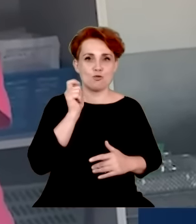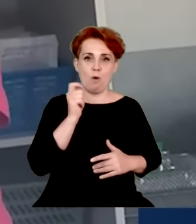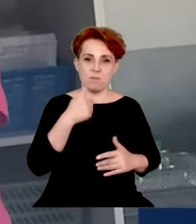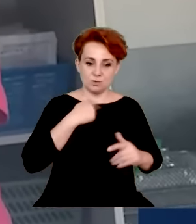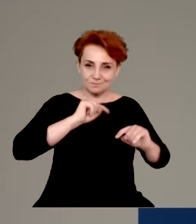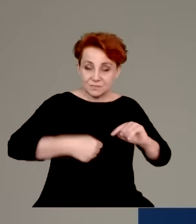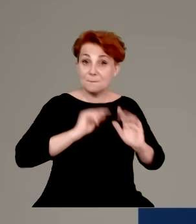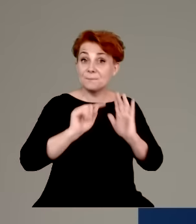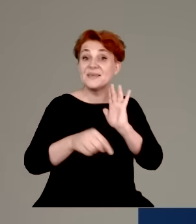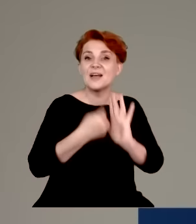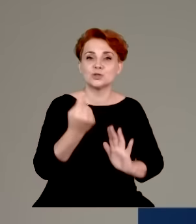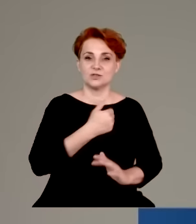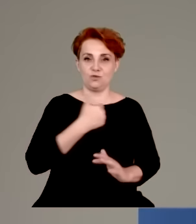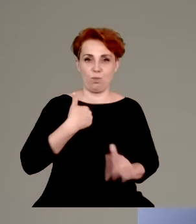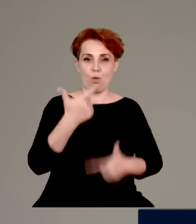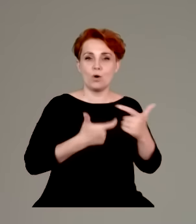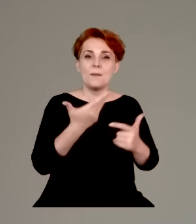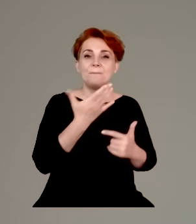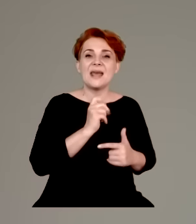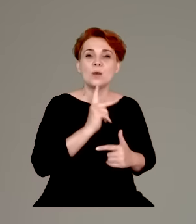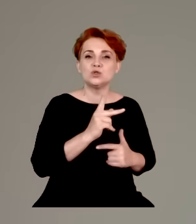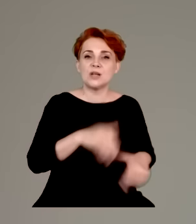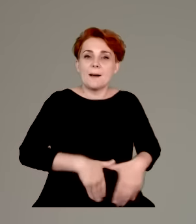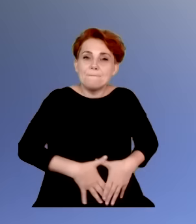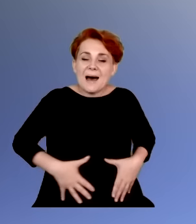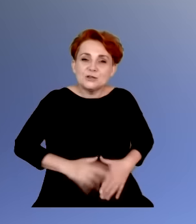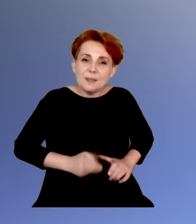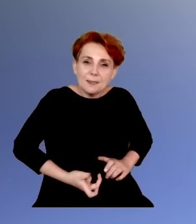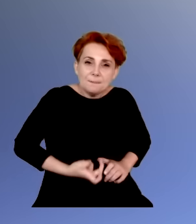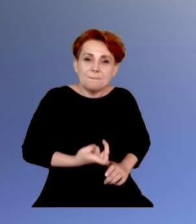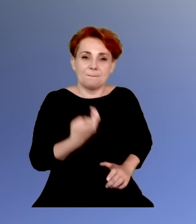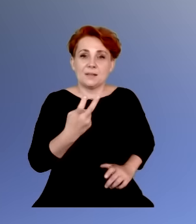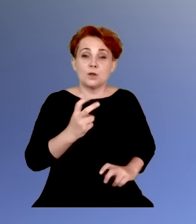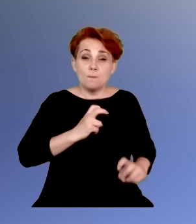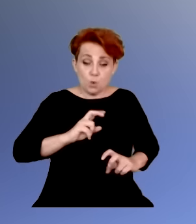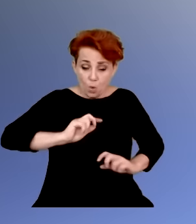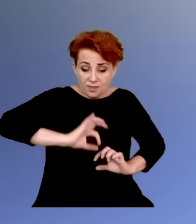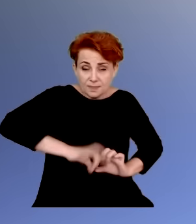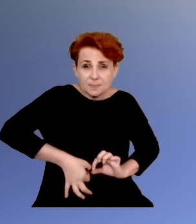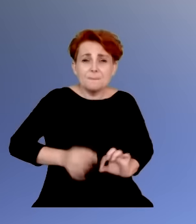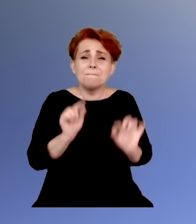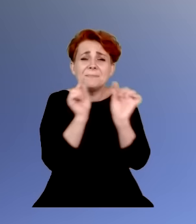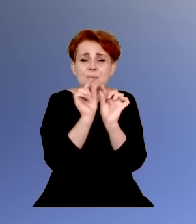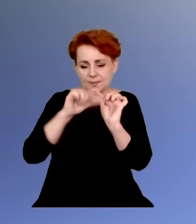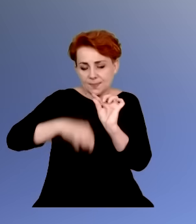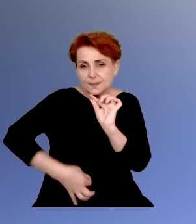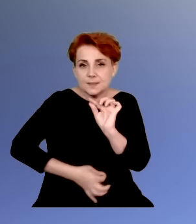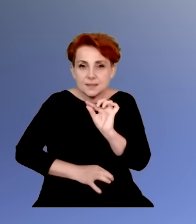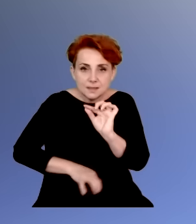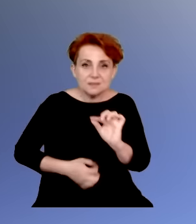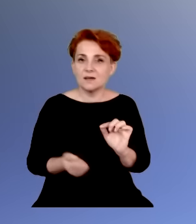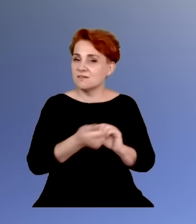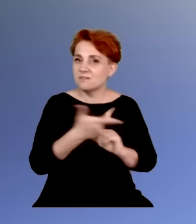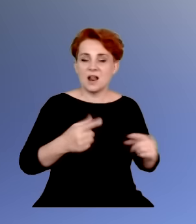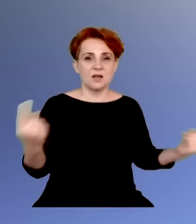Polsce przeprowadzono zabieg usuwania mięśniaków macicy z wykorzystaniem ablacji prądem. To minimalnie inwazyjna metoda, która w wielu przypadkach uchroni kobiety